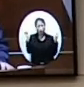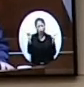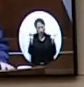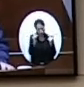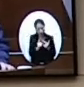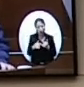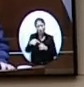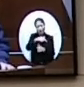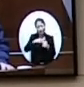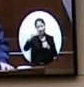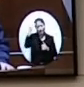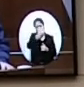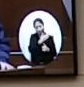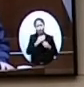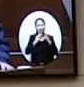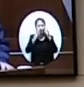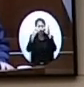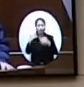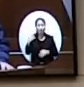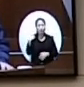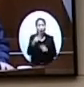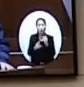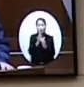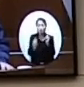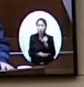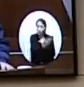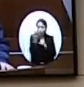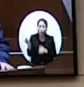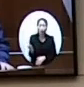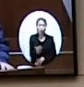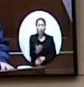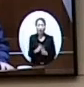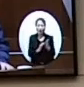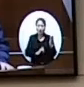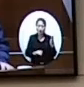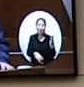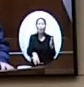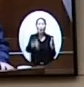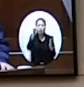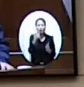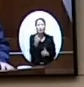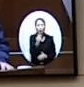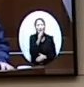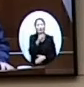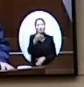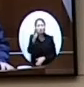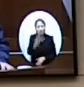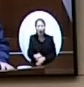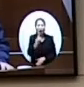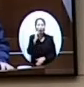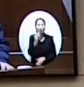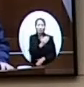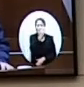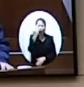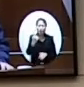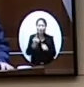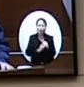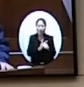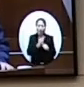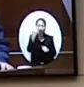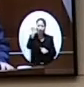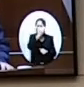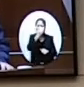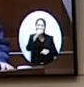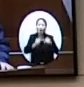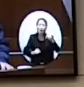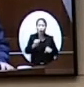확산에 기여하겠습니다. 안동 시민 여러분, 가정에서부터 작지만 아름다운 친환경 실천에 동참해